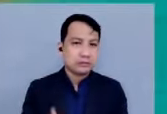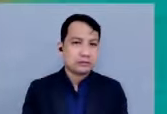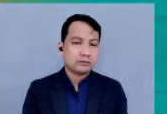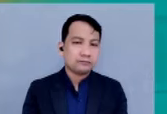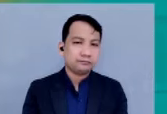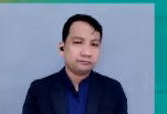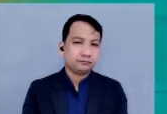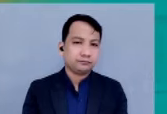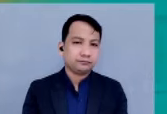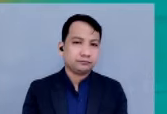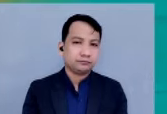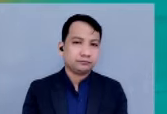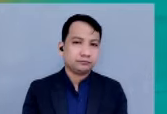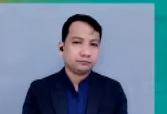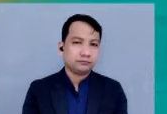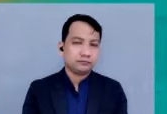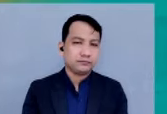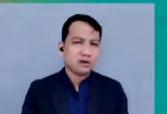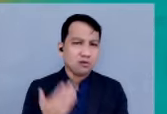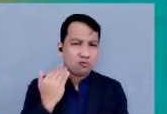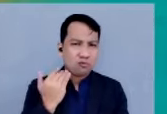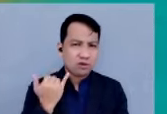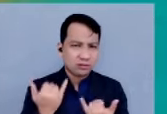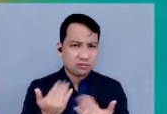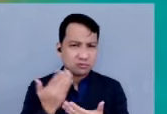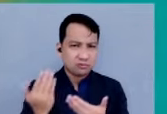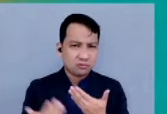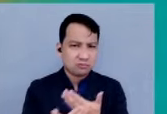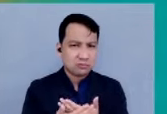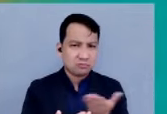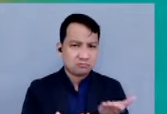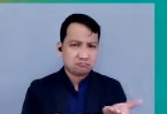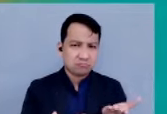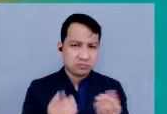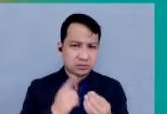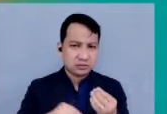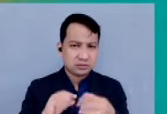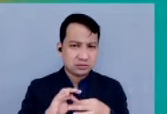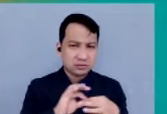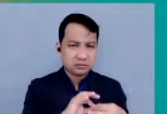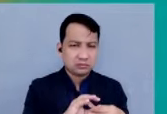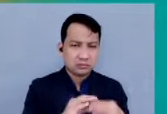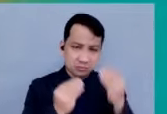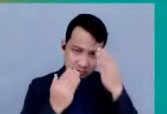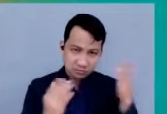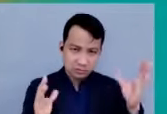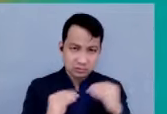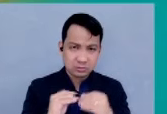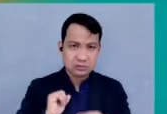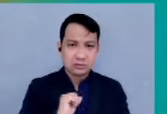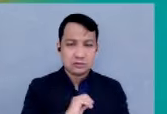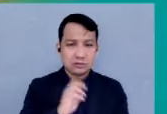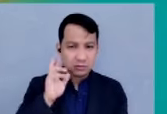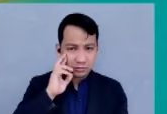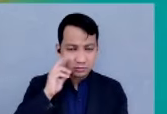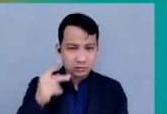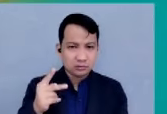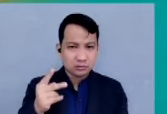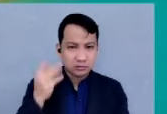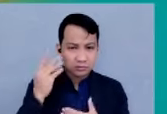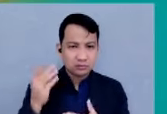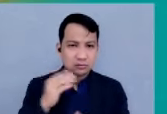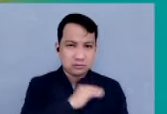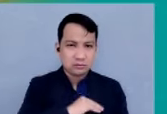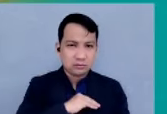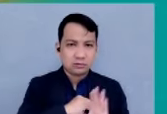kaya ngayon nyo ifa-file itong kaso at siguro kaugnay na rin yan kasi may sinasabi po si Senator Robin Padilla na tila mission niya daw po